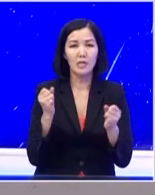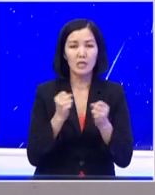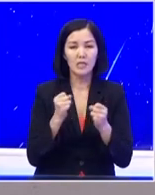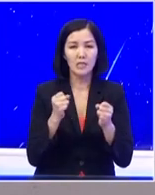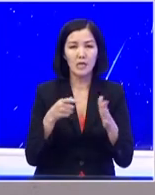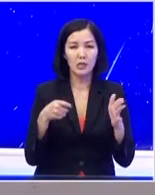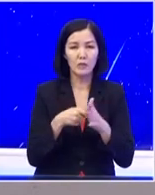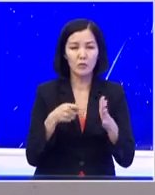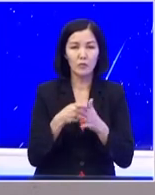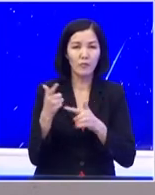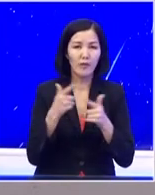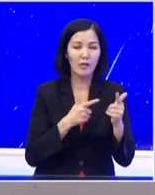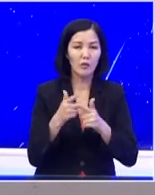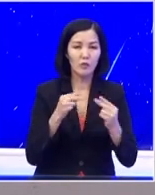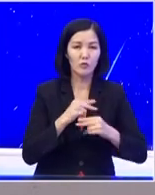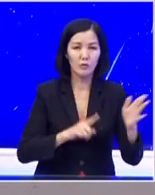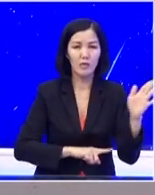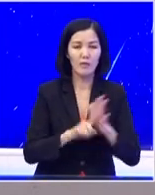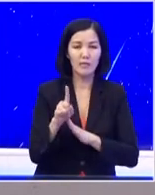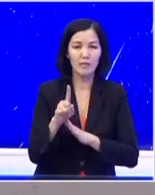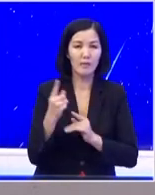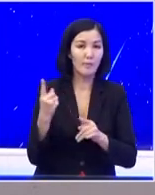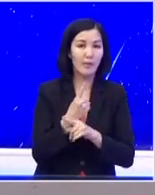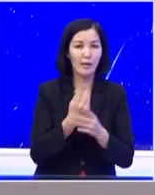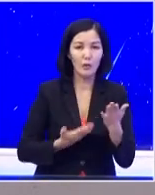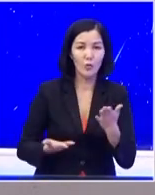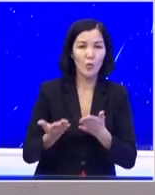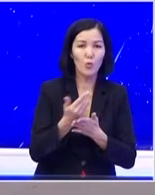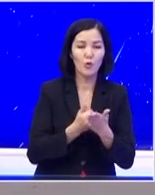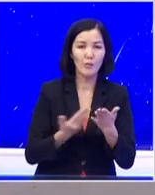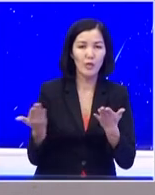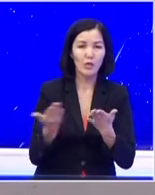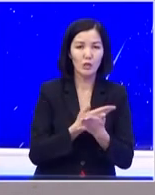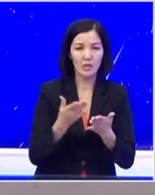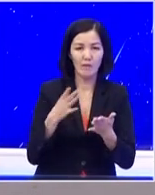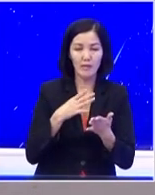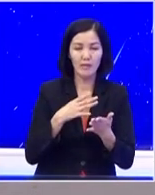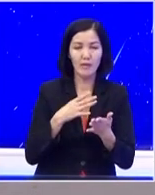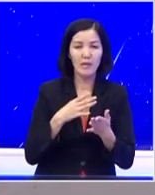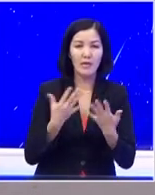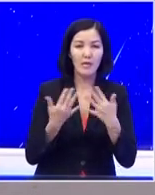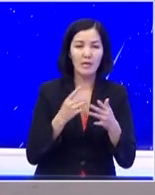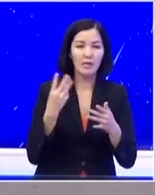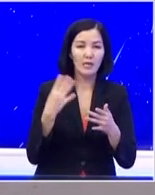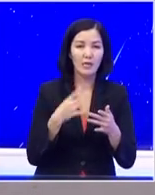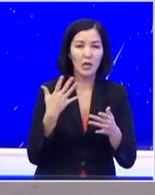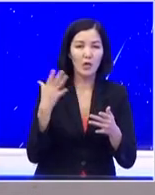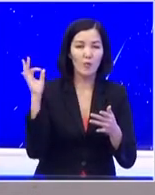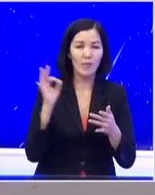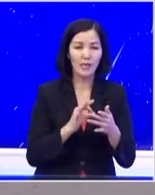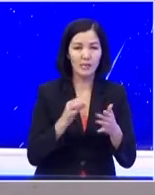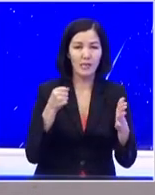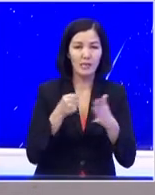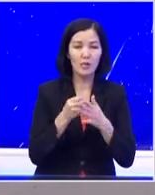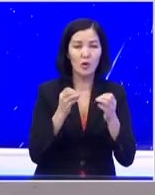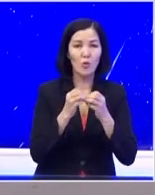дайындауға жұмыстар басталып кетті. Жоңышқаның бірінші косын уже орып, шаруа қожалықтары 40-50%-ға жетті. Енді